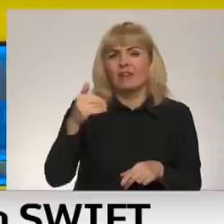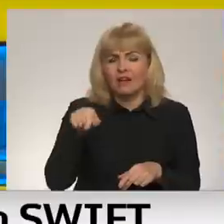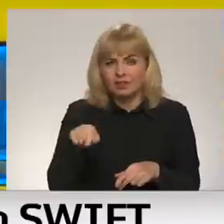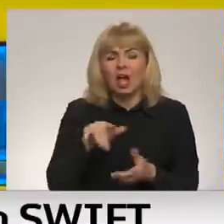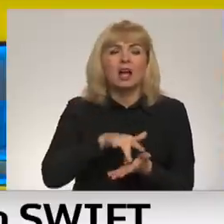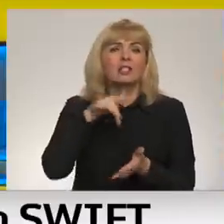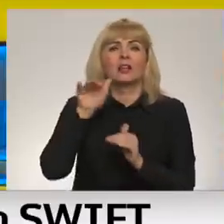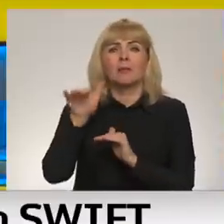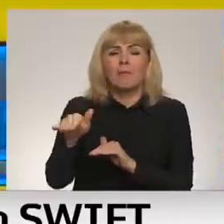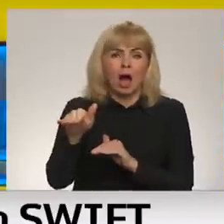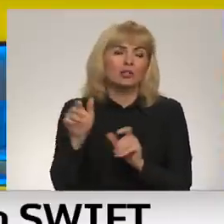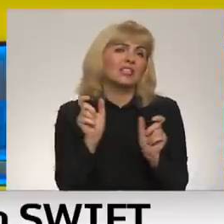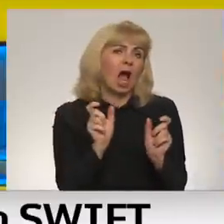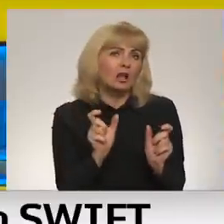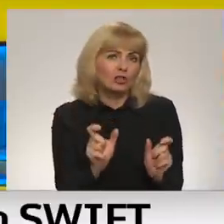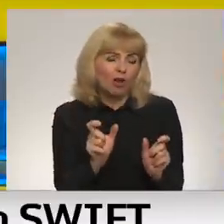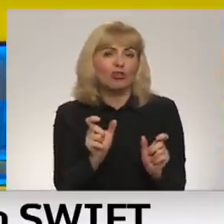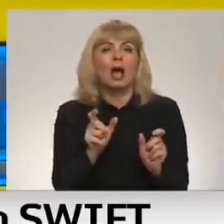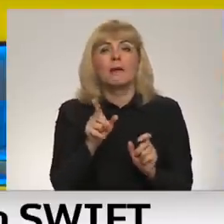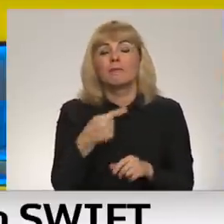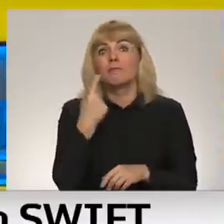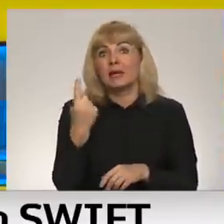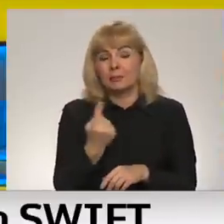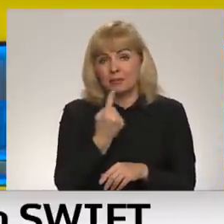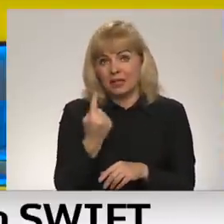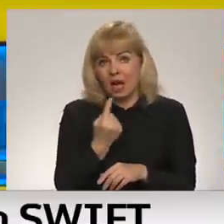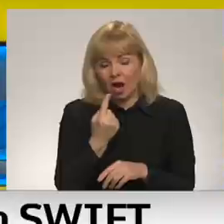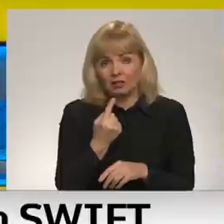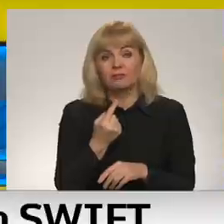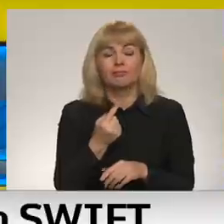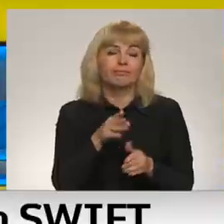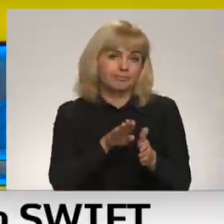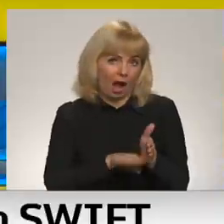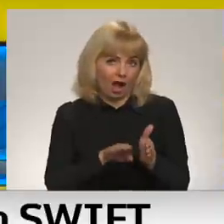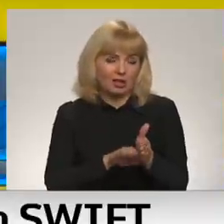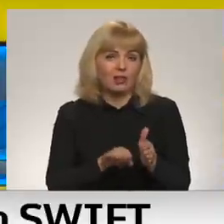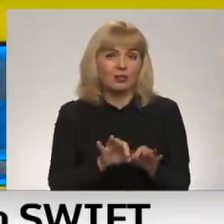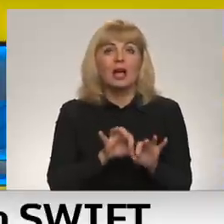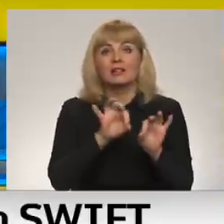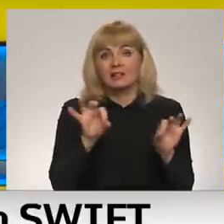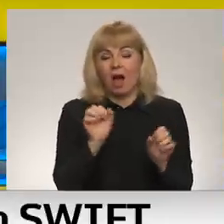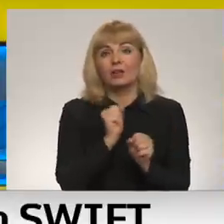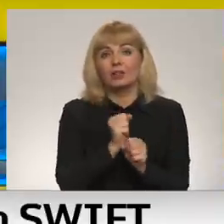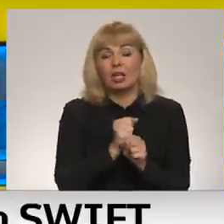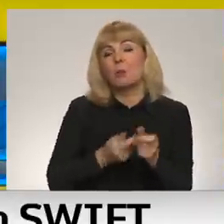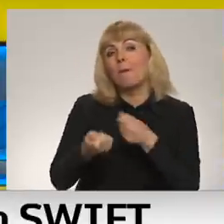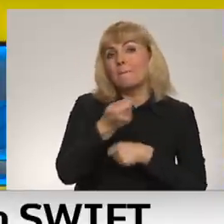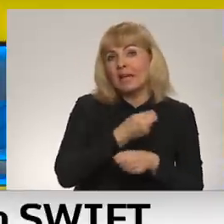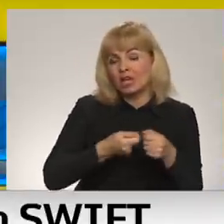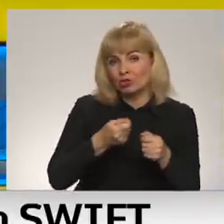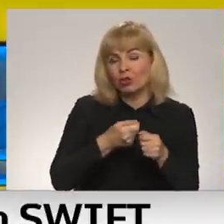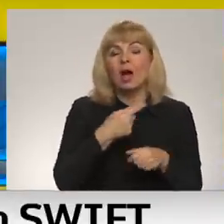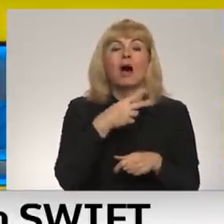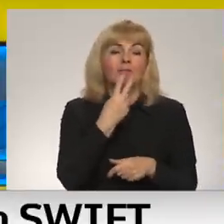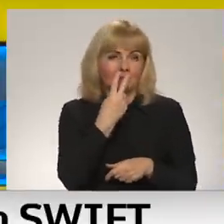bankas sankcionēšana. Un es domāju, ka mēs ar pirmdienu, kad arī parasti atsāk darbu arī biržas, vispārējais